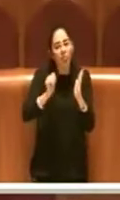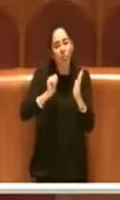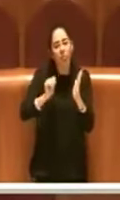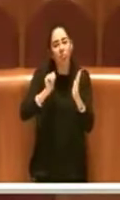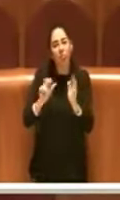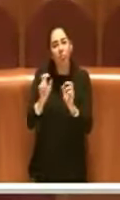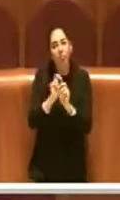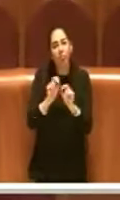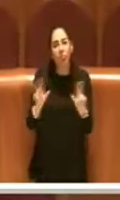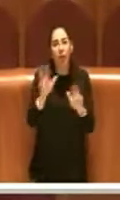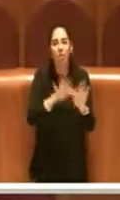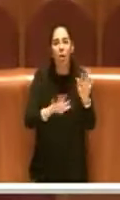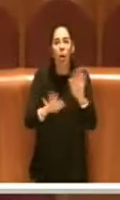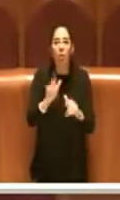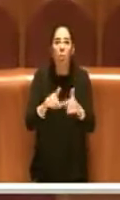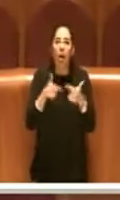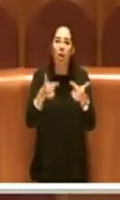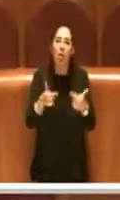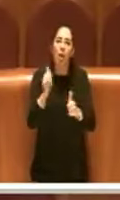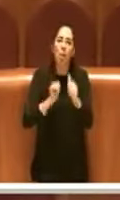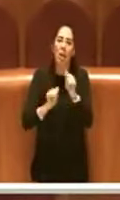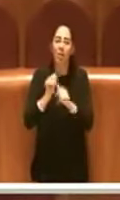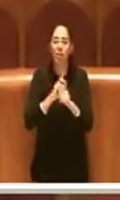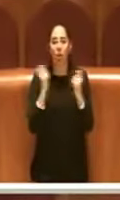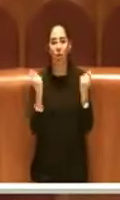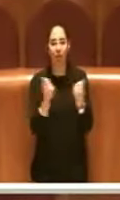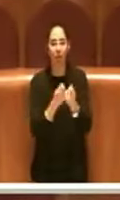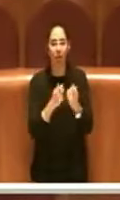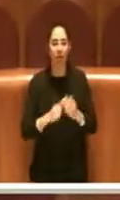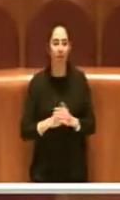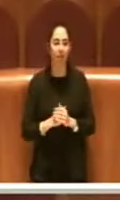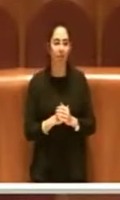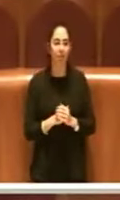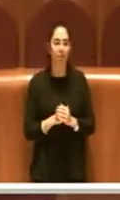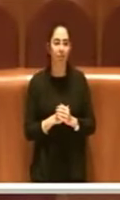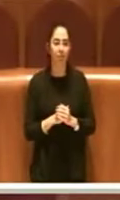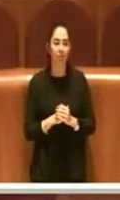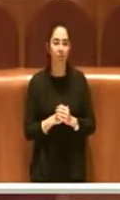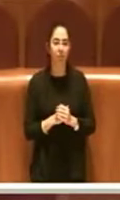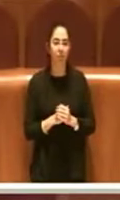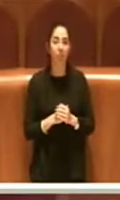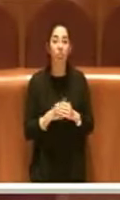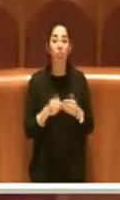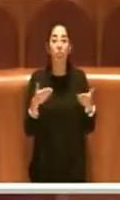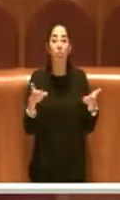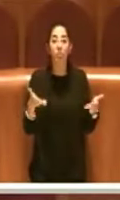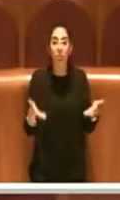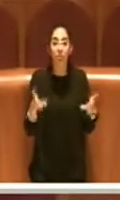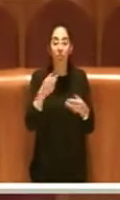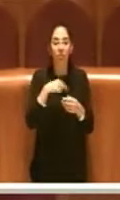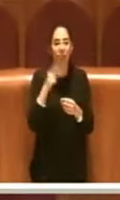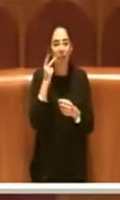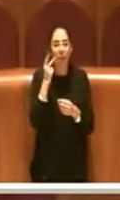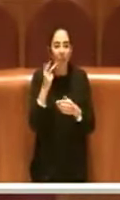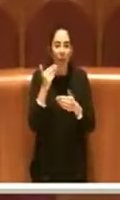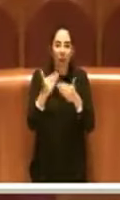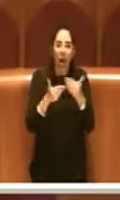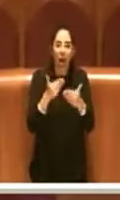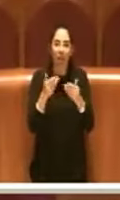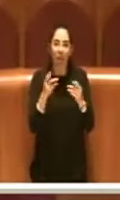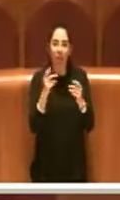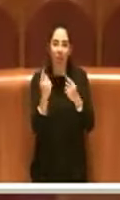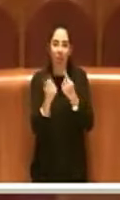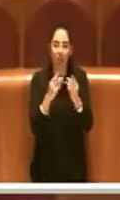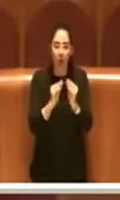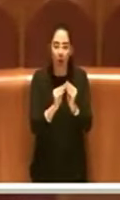informazione e queste misure di prevenzione generiche. Attualmente monitoriamo l'evolversi della situazione.